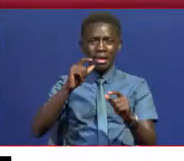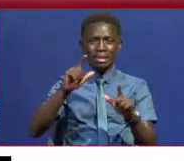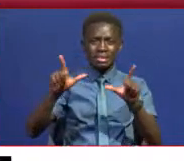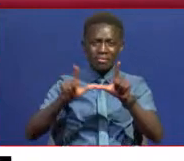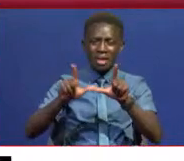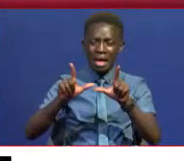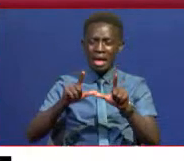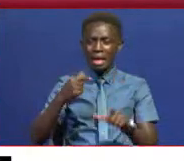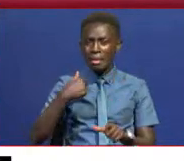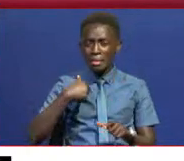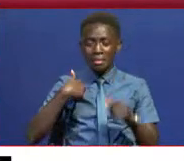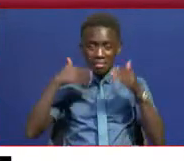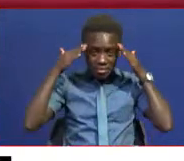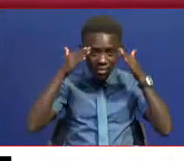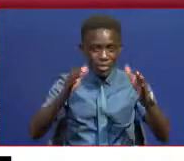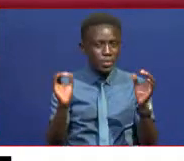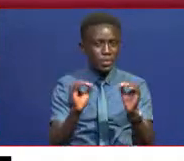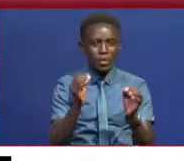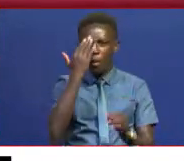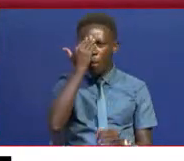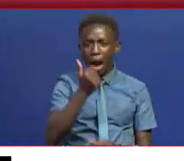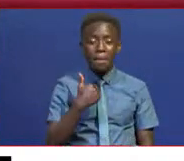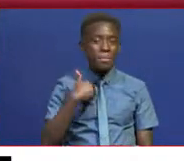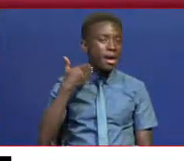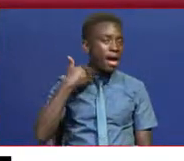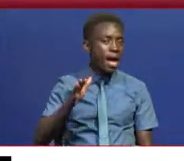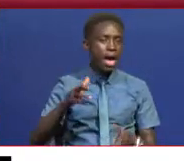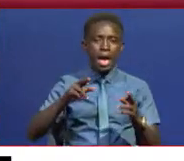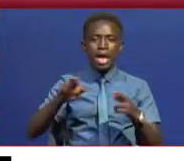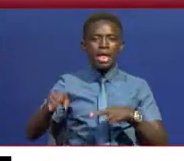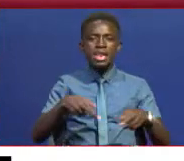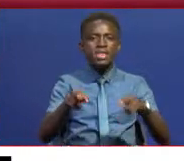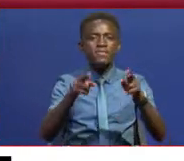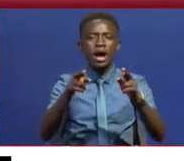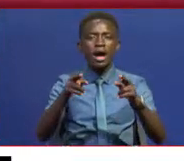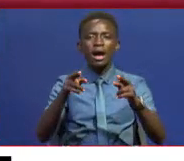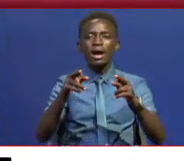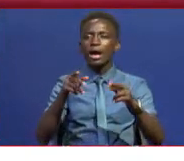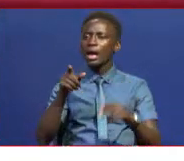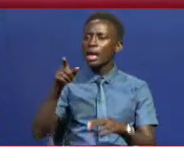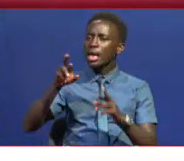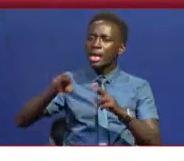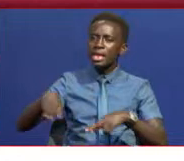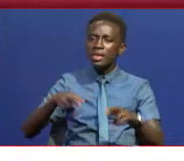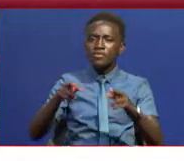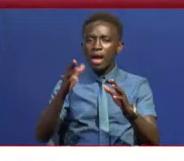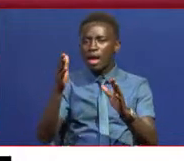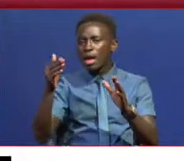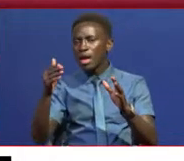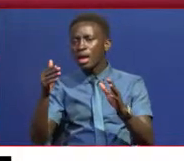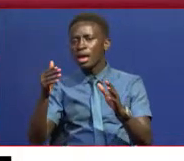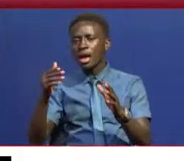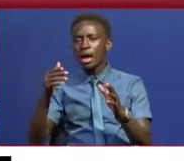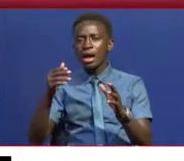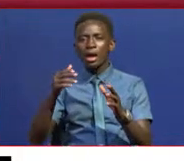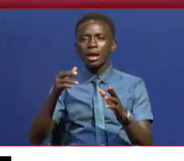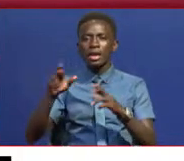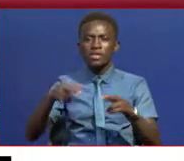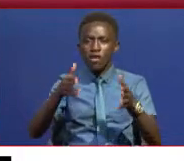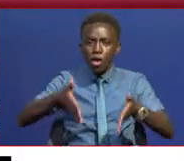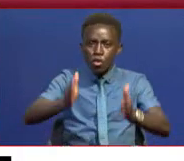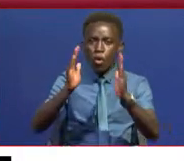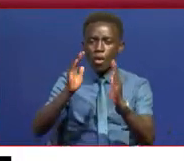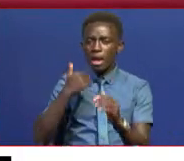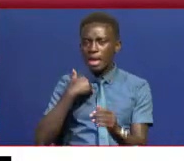sitaki kwenda hiyo barabara ya kwenda River Road. Mimi natosheka na ile kidogo niko naye. So when I've been complaining that I'm